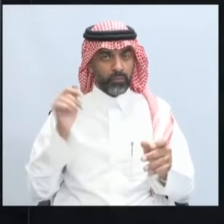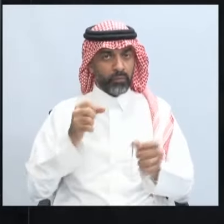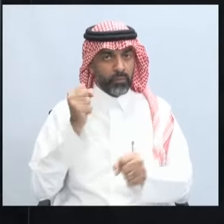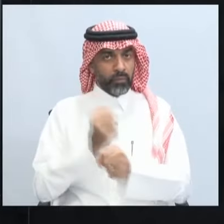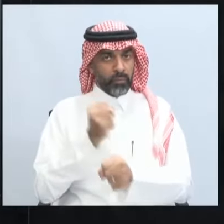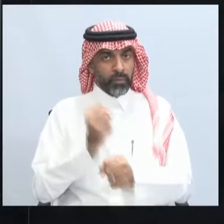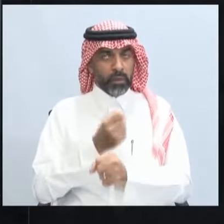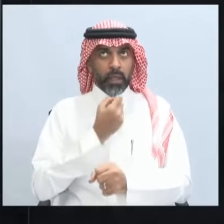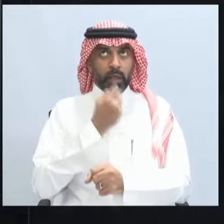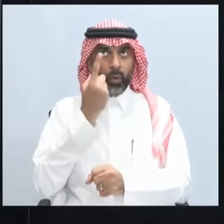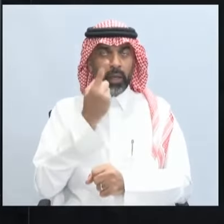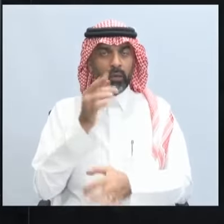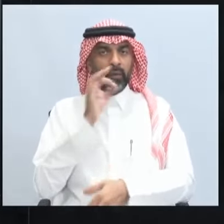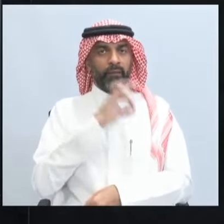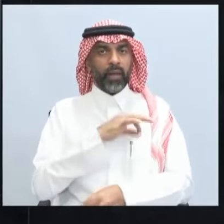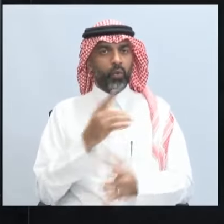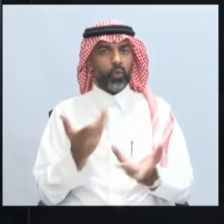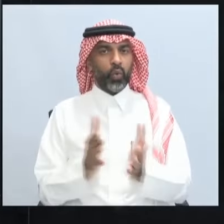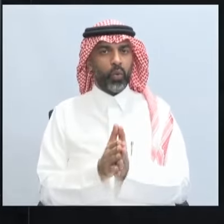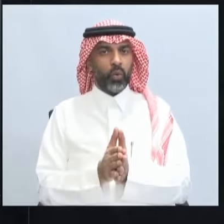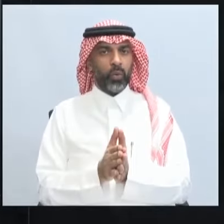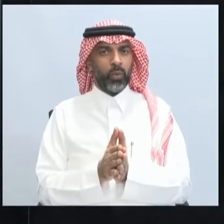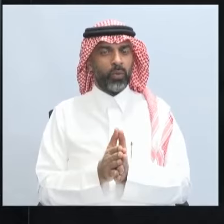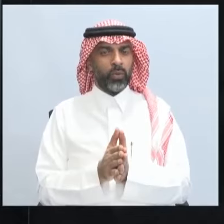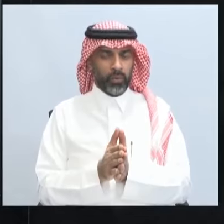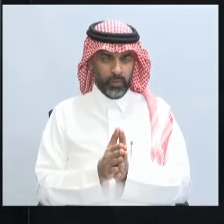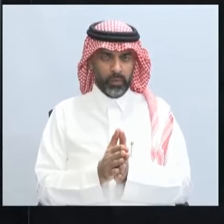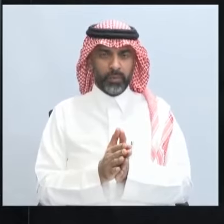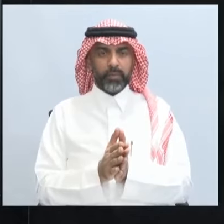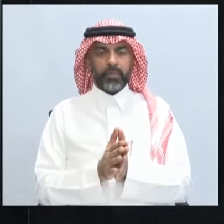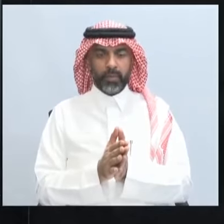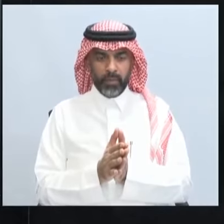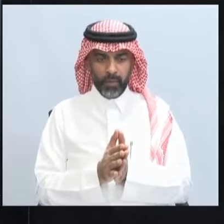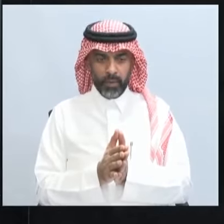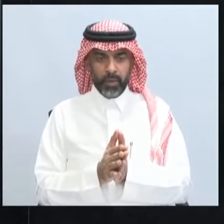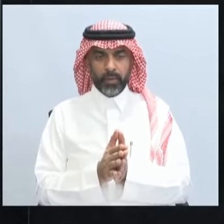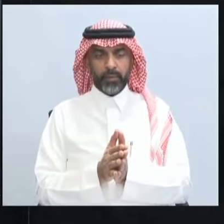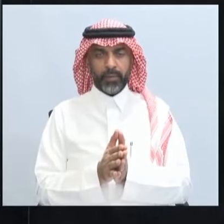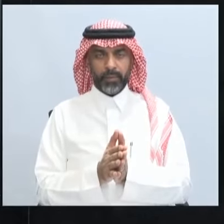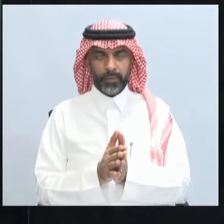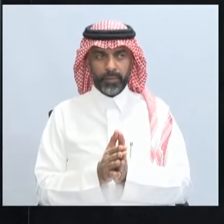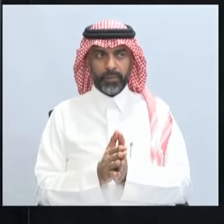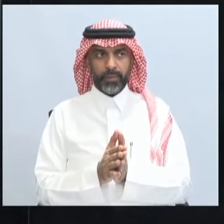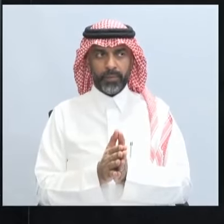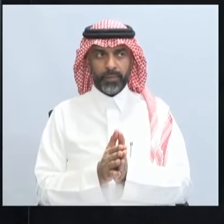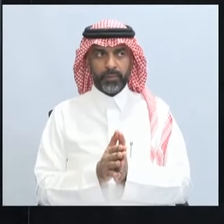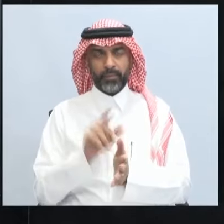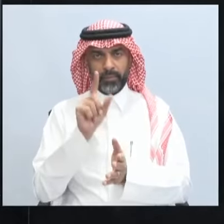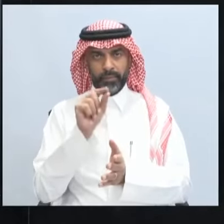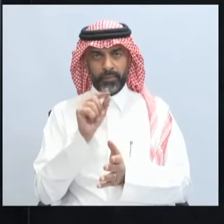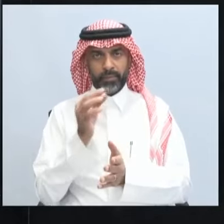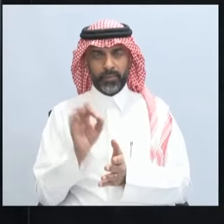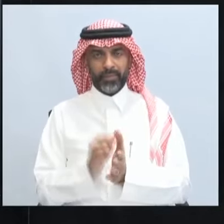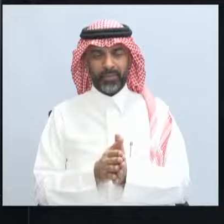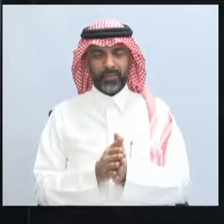النتائج التي تظهر عليه وتثمر في تطبيق هذا التوحيد احسنتم